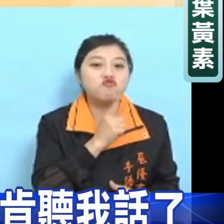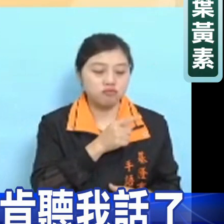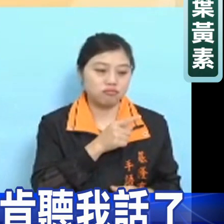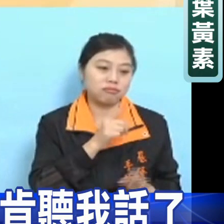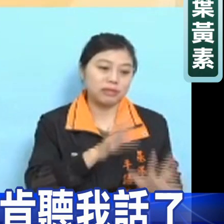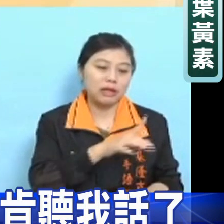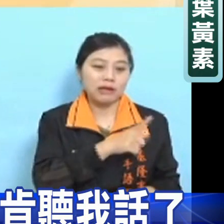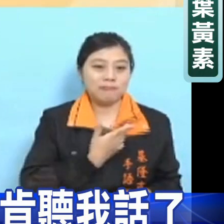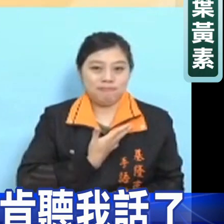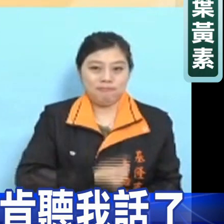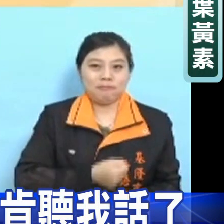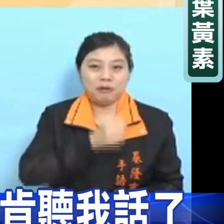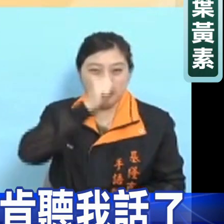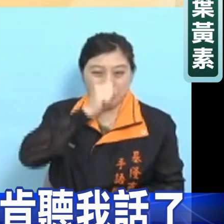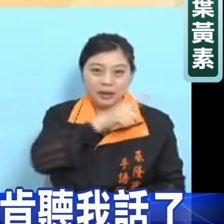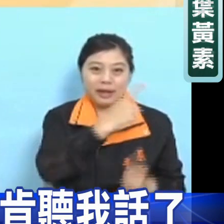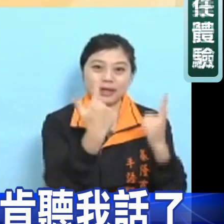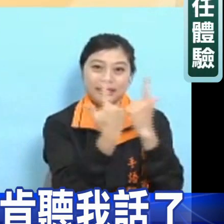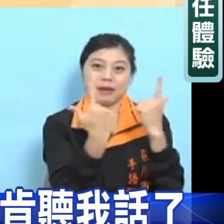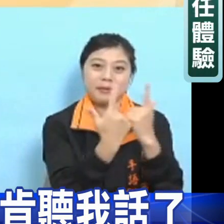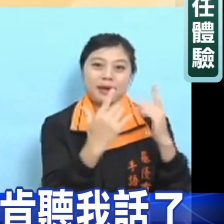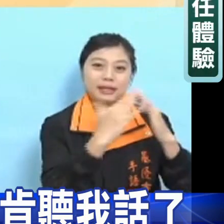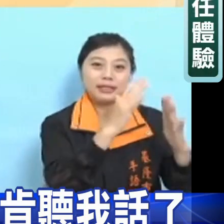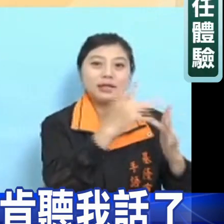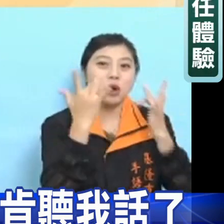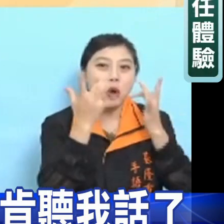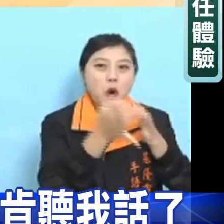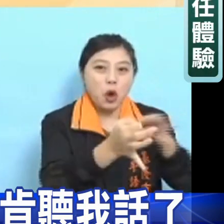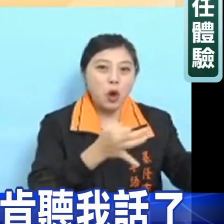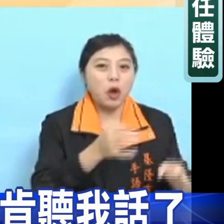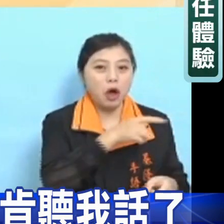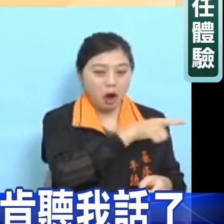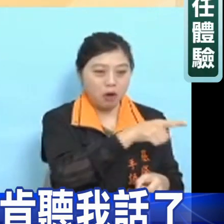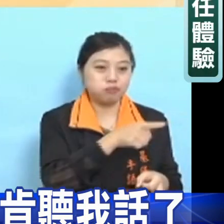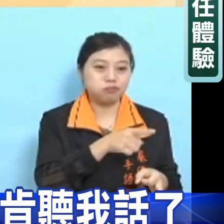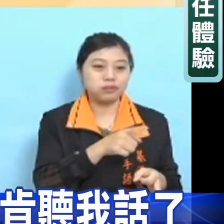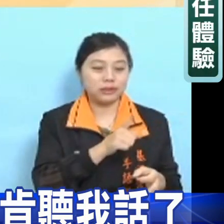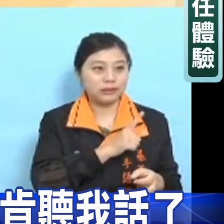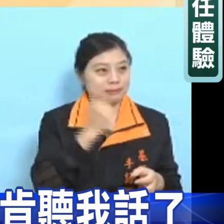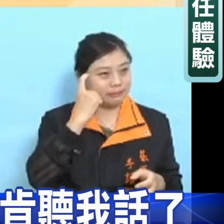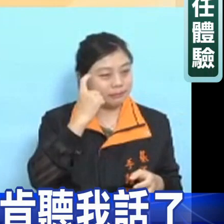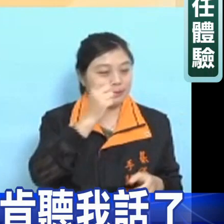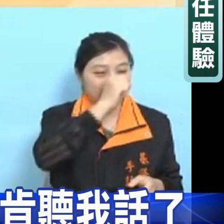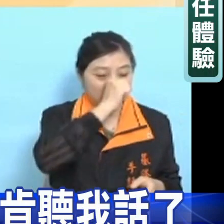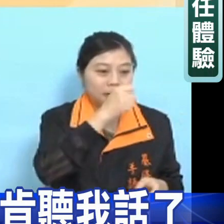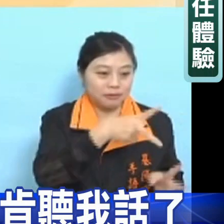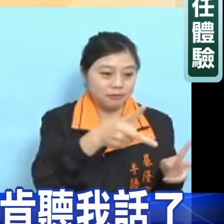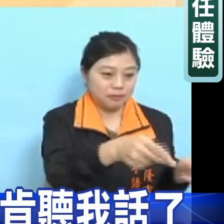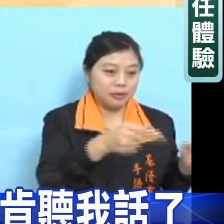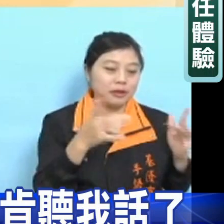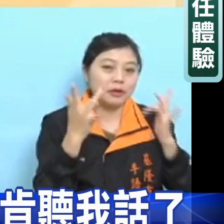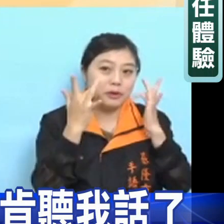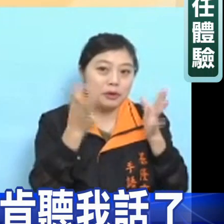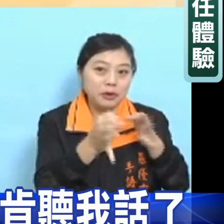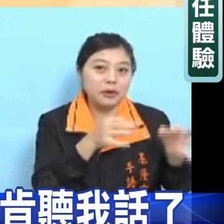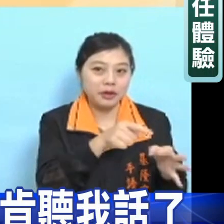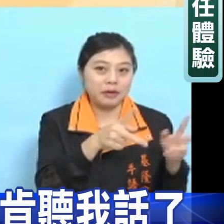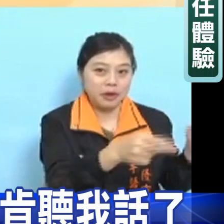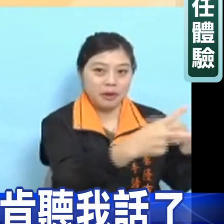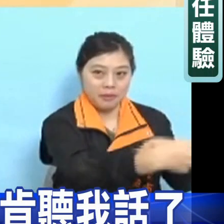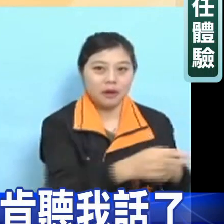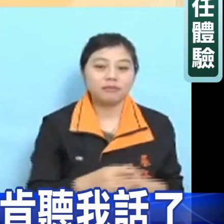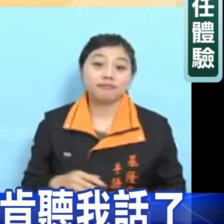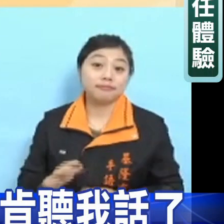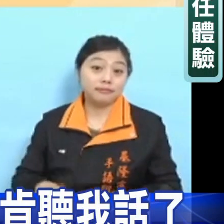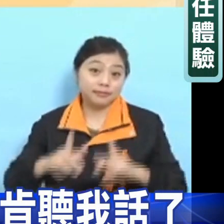统市场人流，我很高兴柯文哲市长终于肯听我的话，把这个最大的防疫